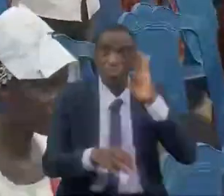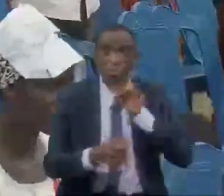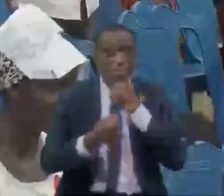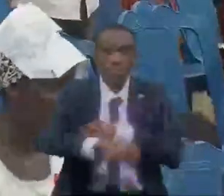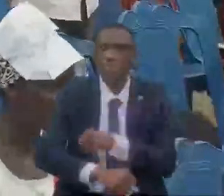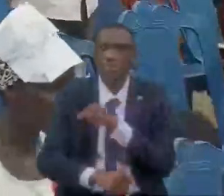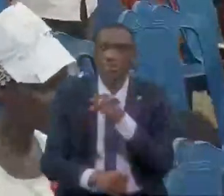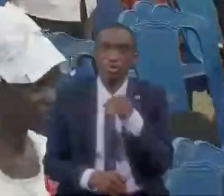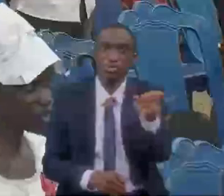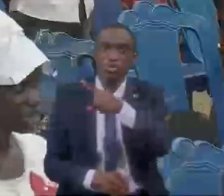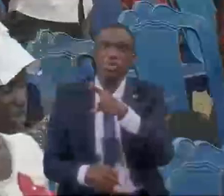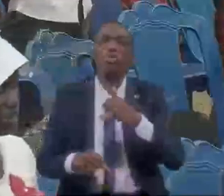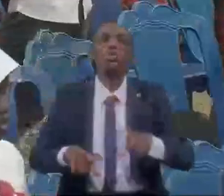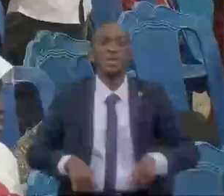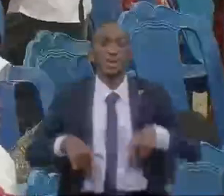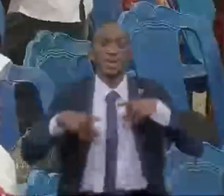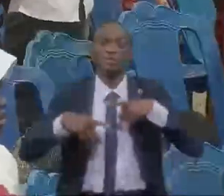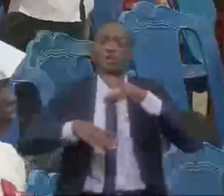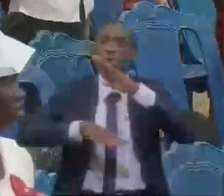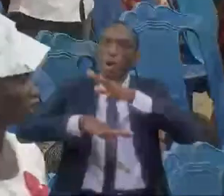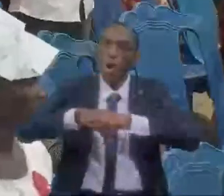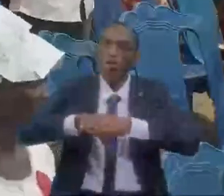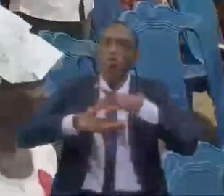dans la joie du Seigneur.